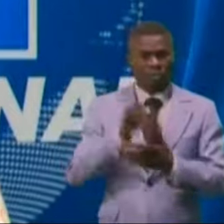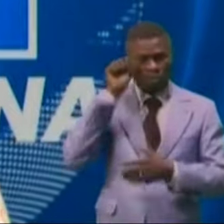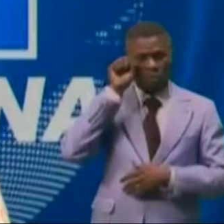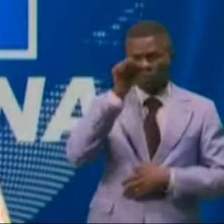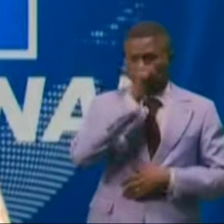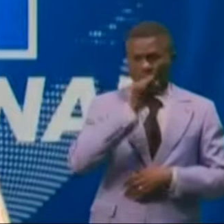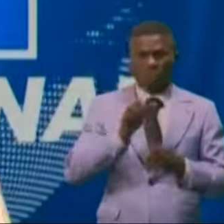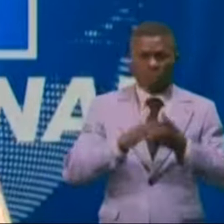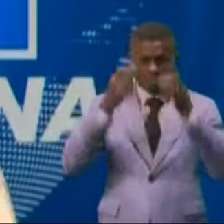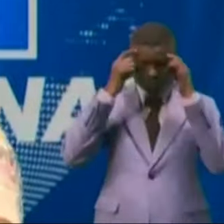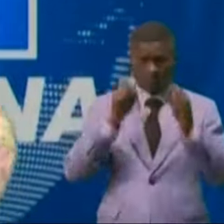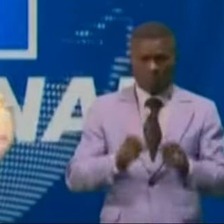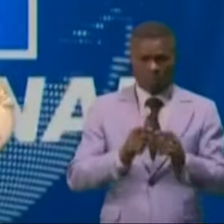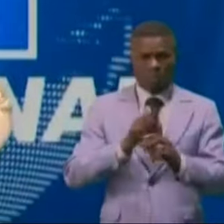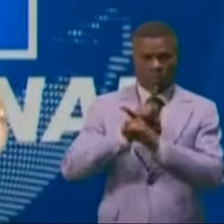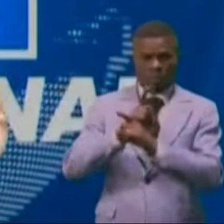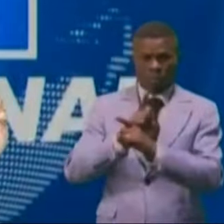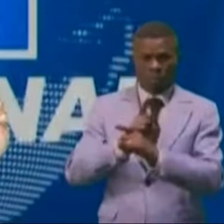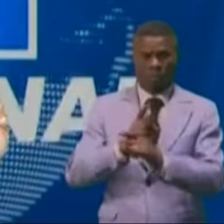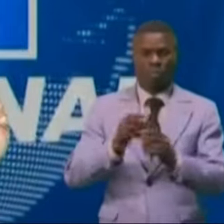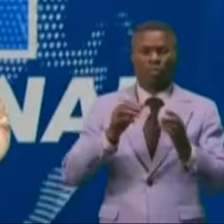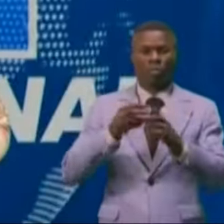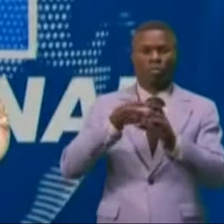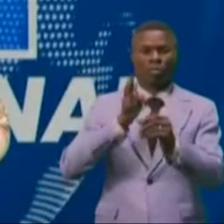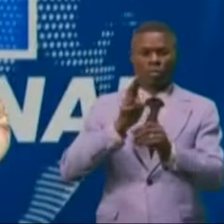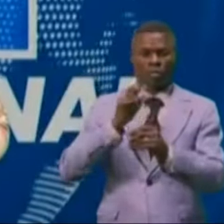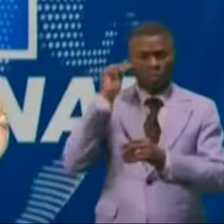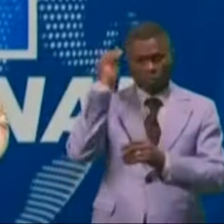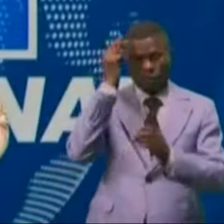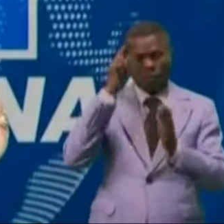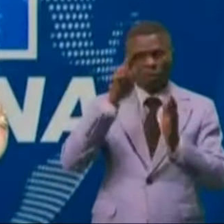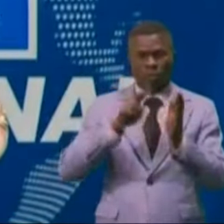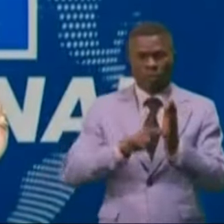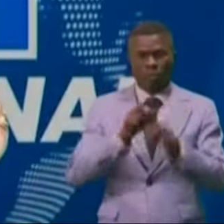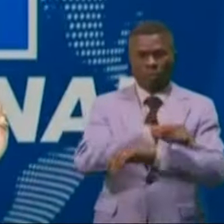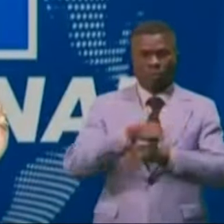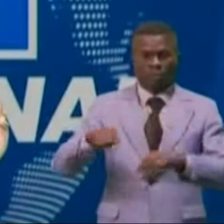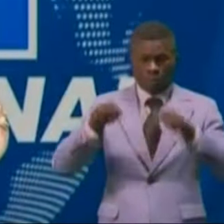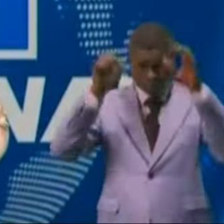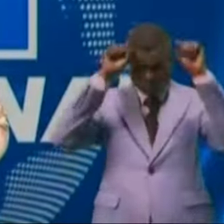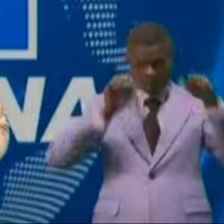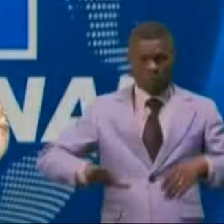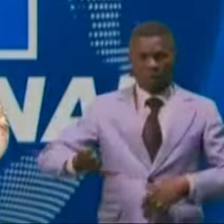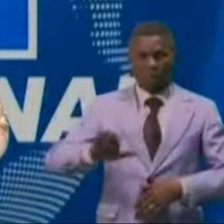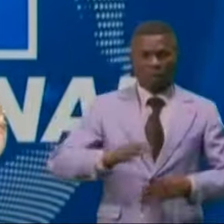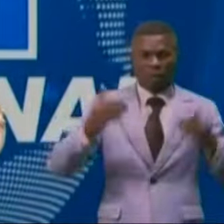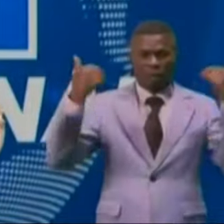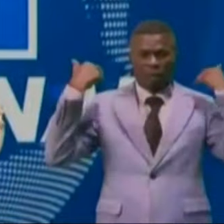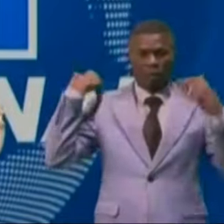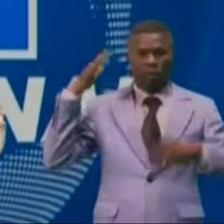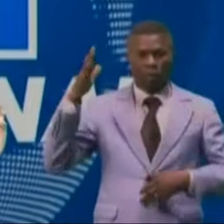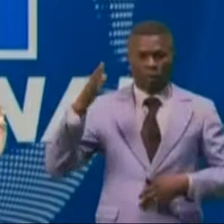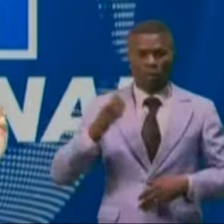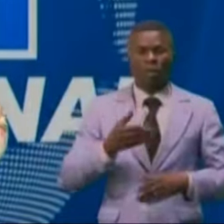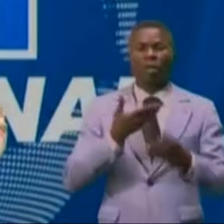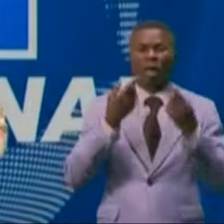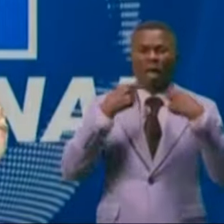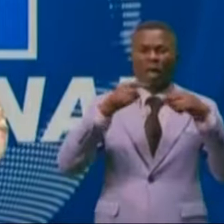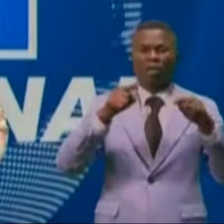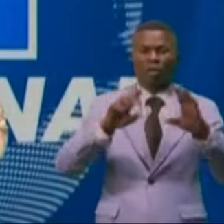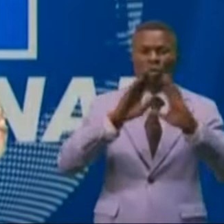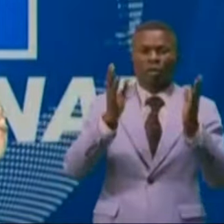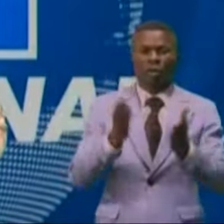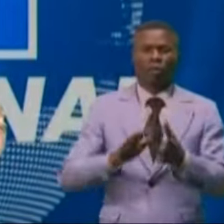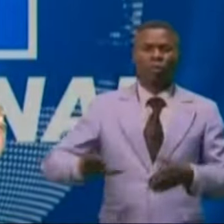levée des mesures conservatoires consécutives à la démission du gouvernement, le cabinet du président de la République, chef de l'État, porte à la connaissance de